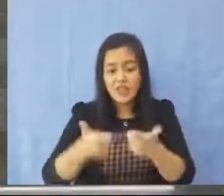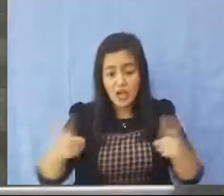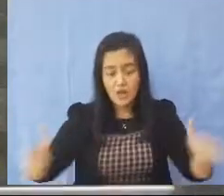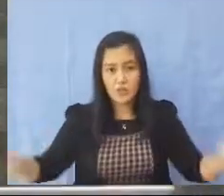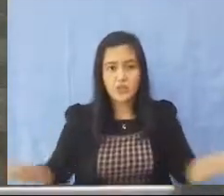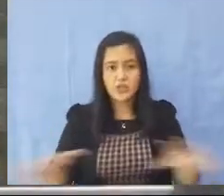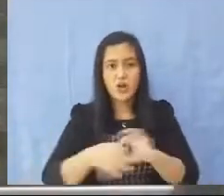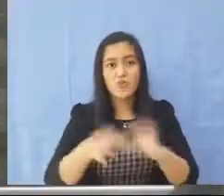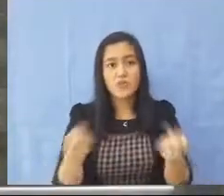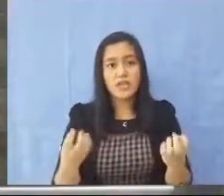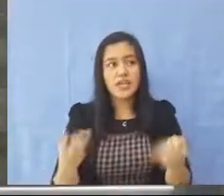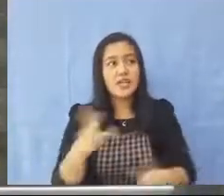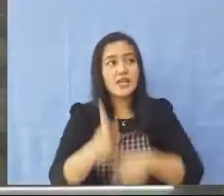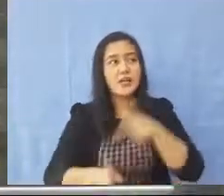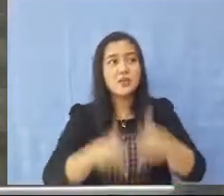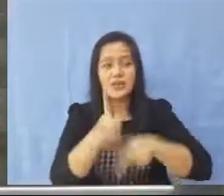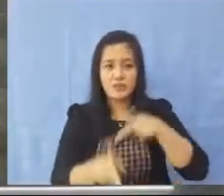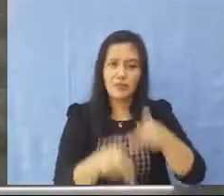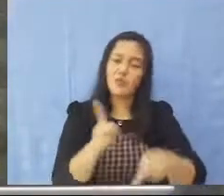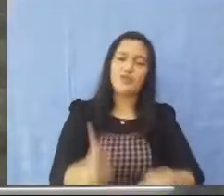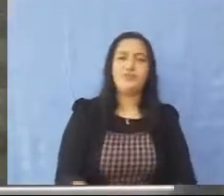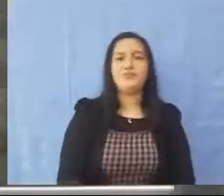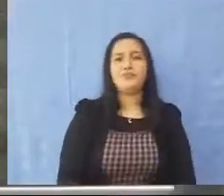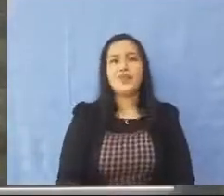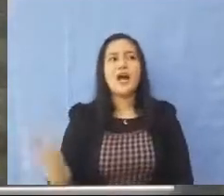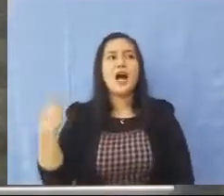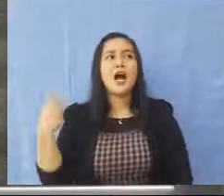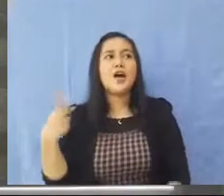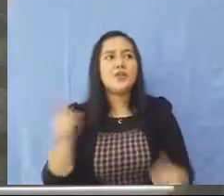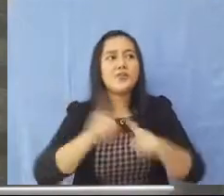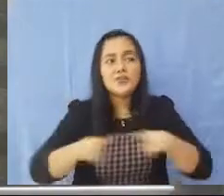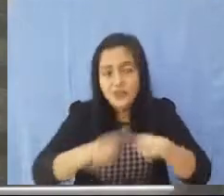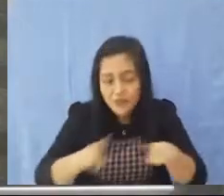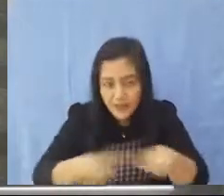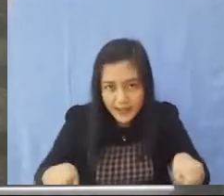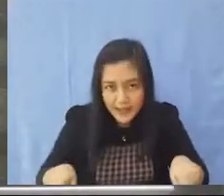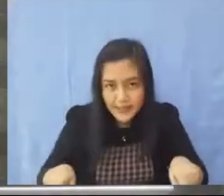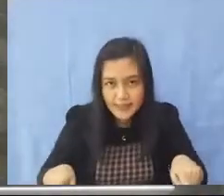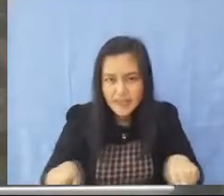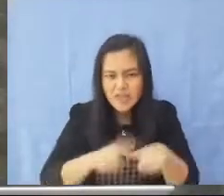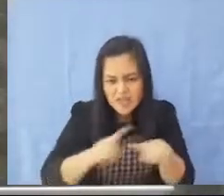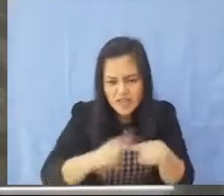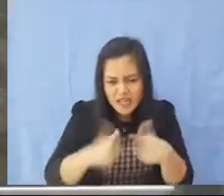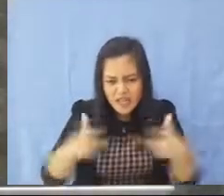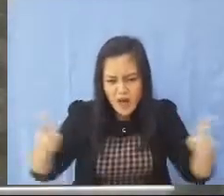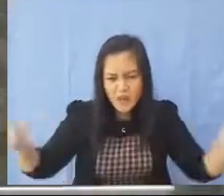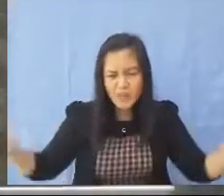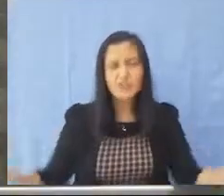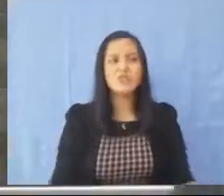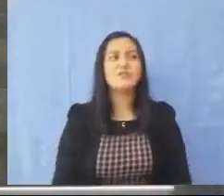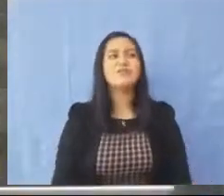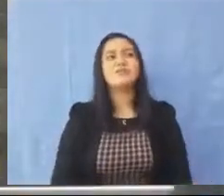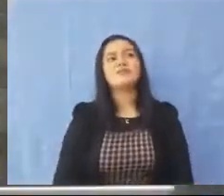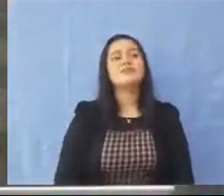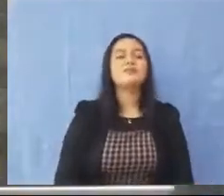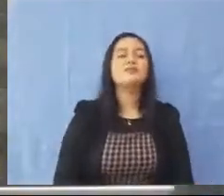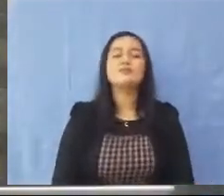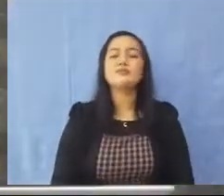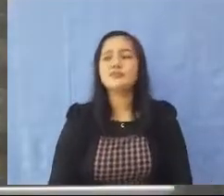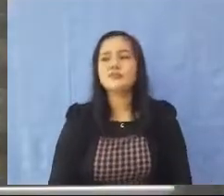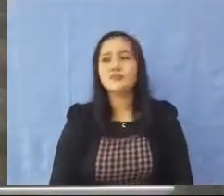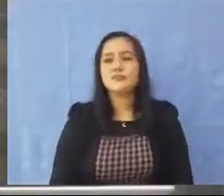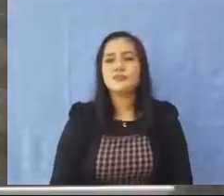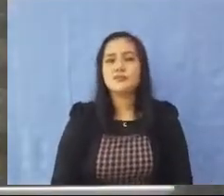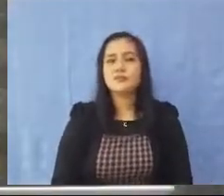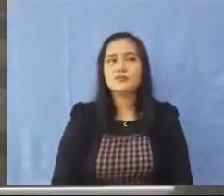no? Aabot kayo ng hollow blocks, bigla na nag-incheck yung, tang sa inyo, no? Tapos isa nag-English,